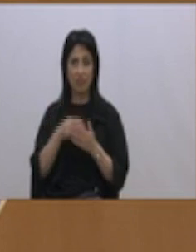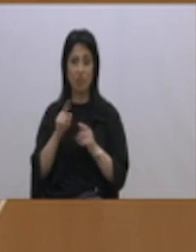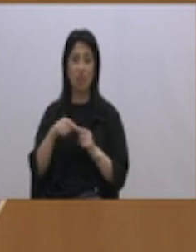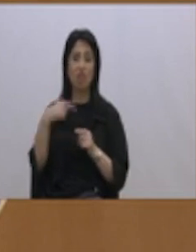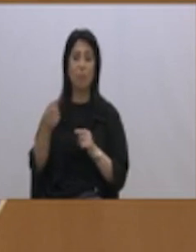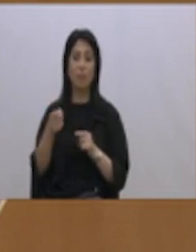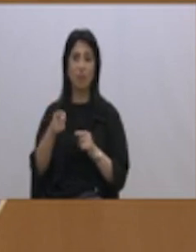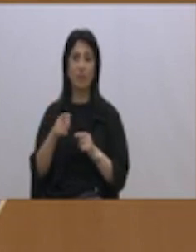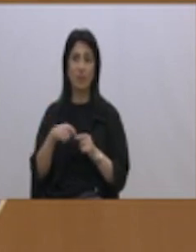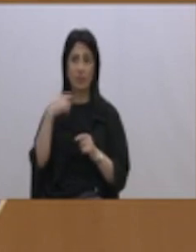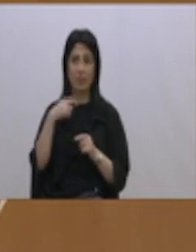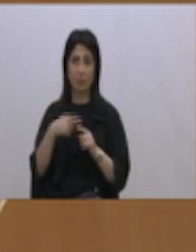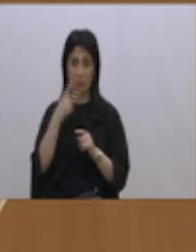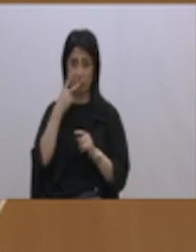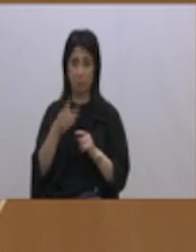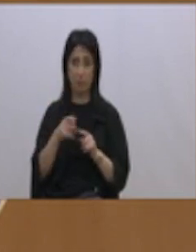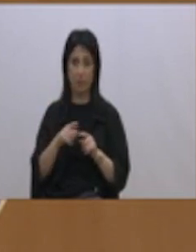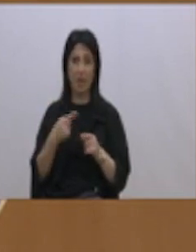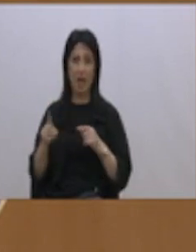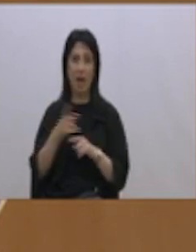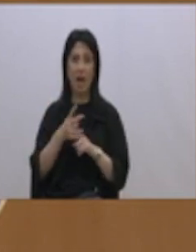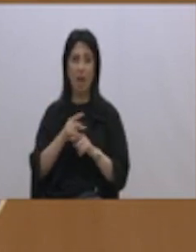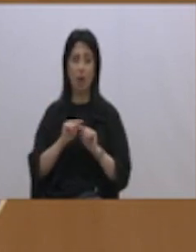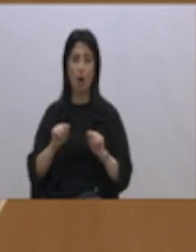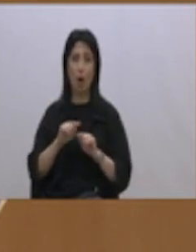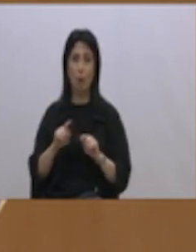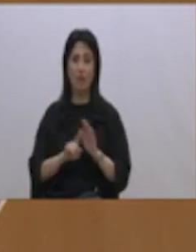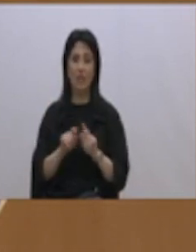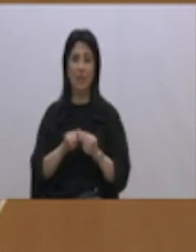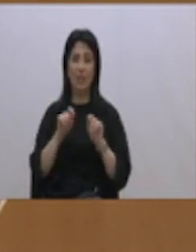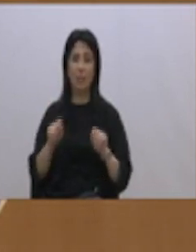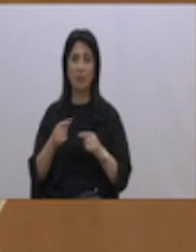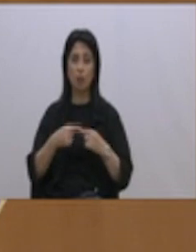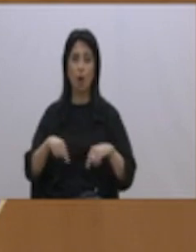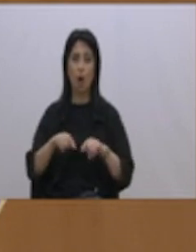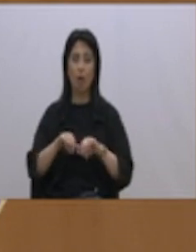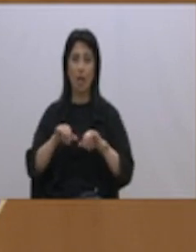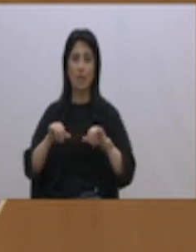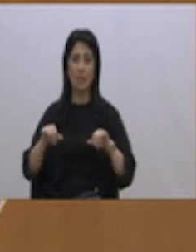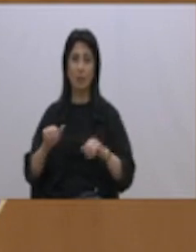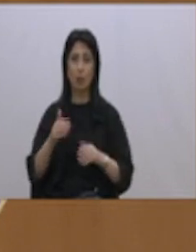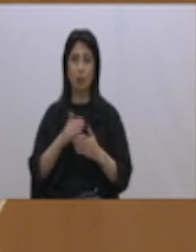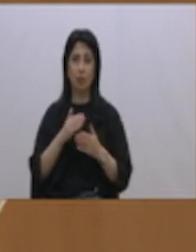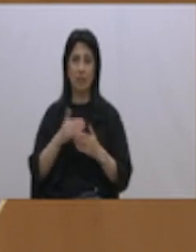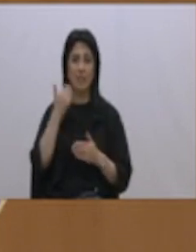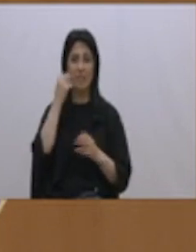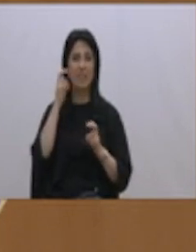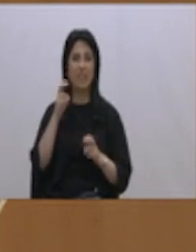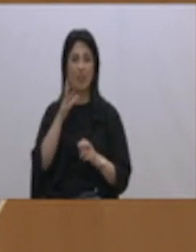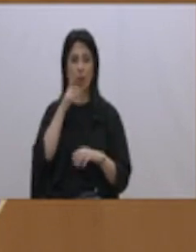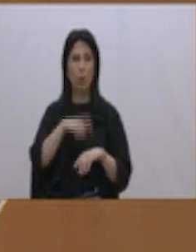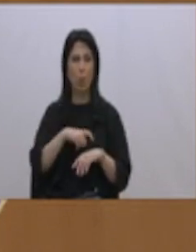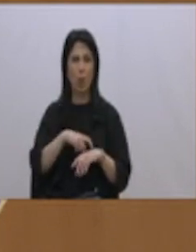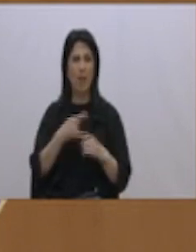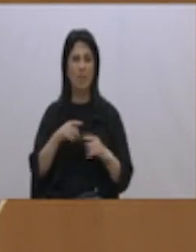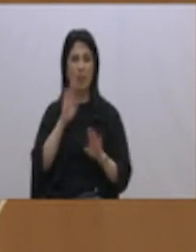შემდგომ კადრებით ამაგარაგებენ რადიკალური ოპოზიციის მიერ დაფუძნებულ ისეთ ორგანიზაციებს, როგორიცაა სირცხვილია, დროა